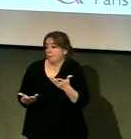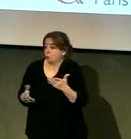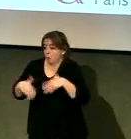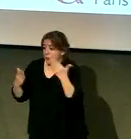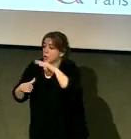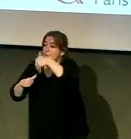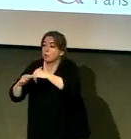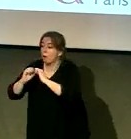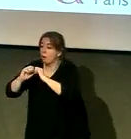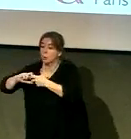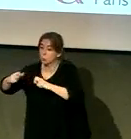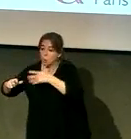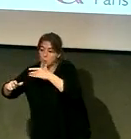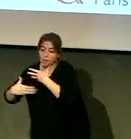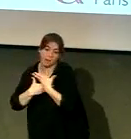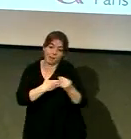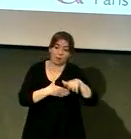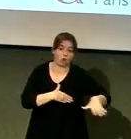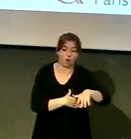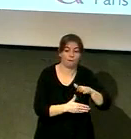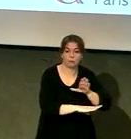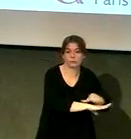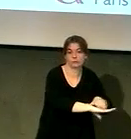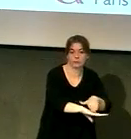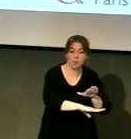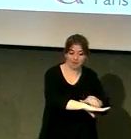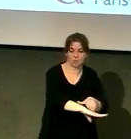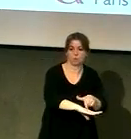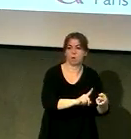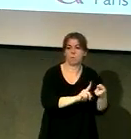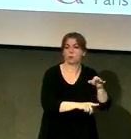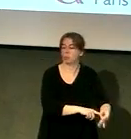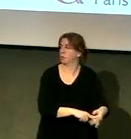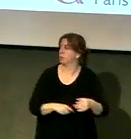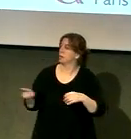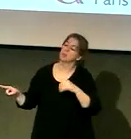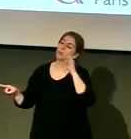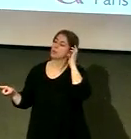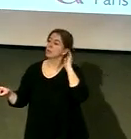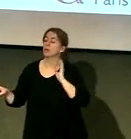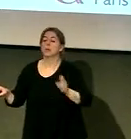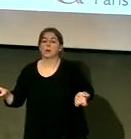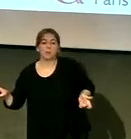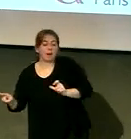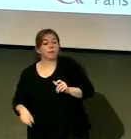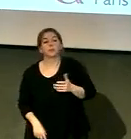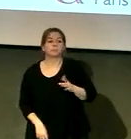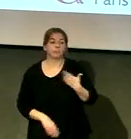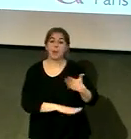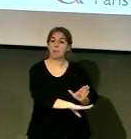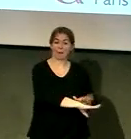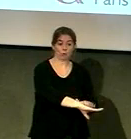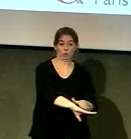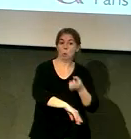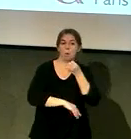Voilà. La réduction des risques, elle ne doit pas attendre la grossesse. Je pense qu'une fois de plus, il faut qu'il y